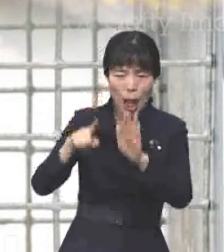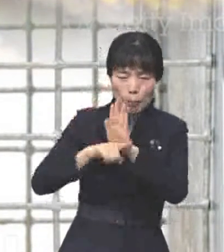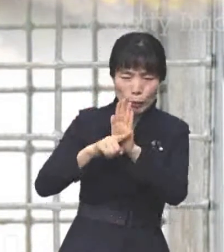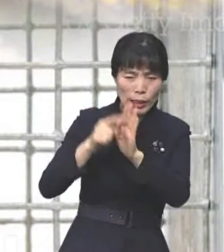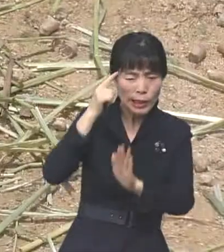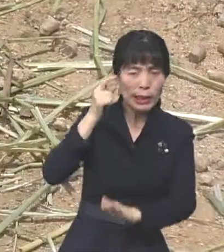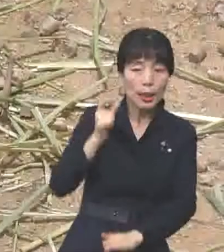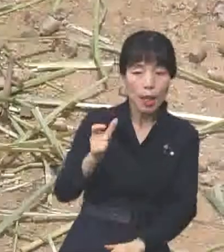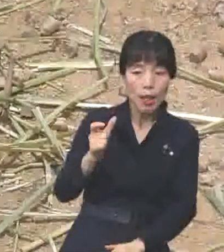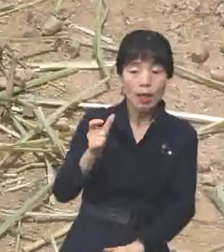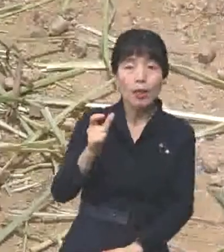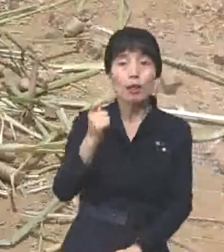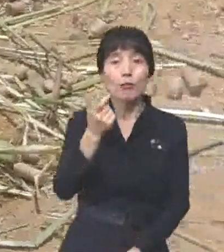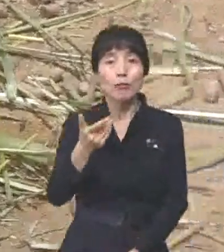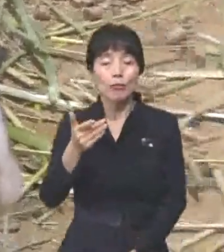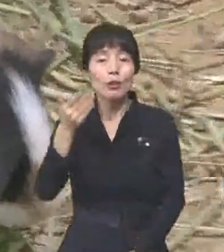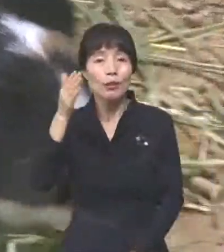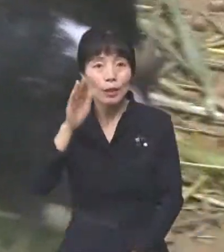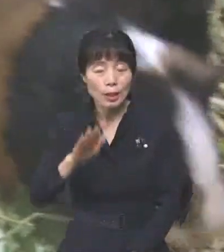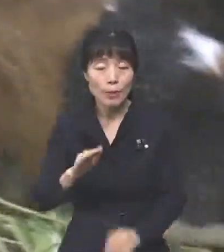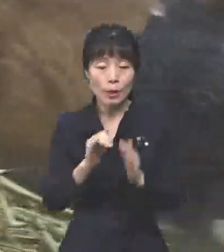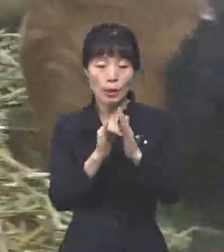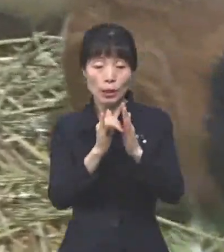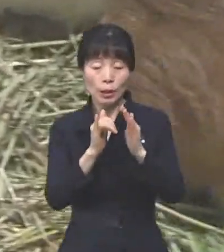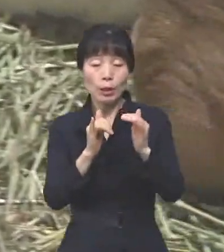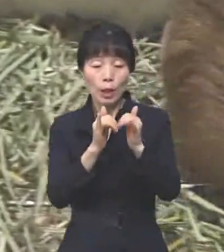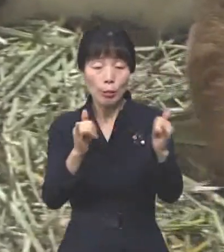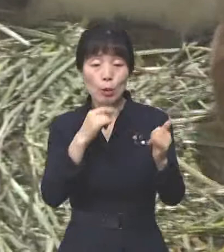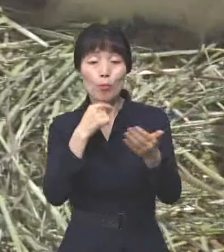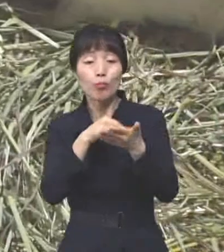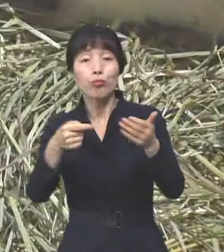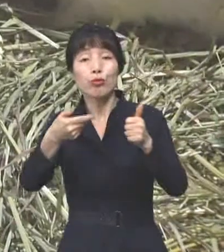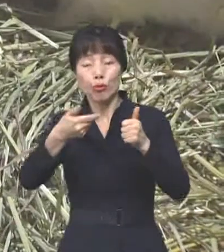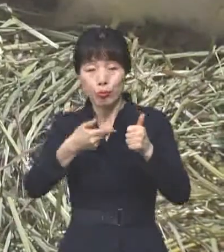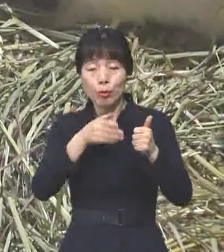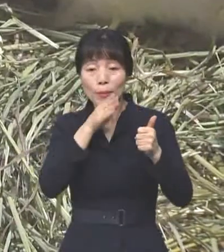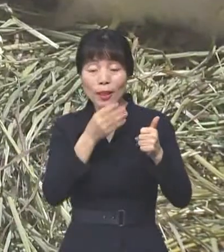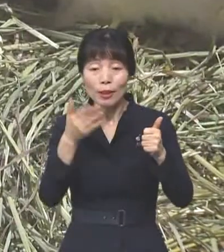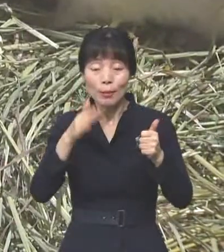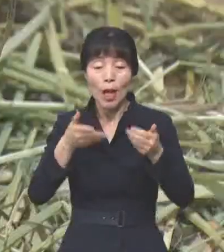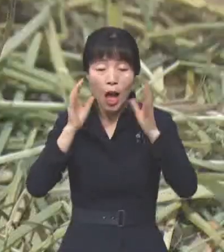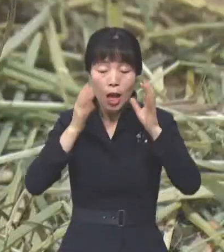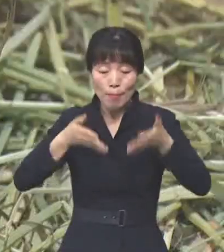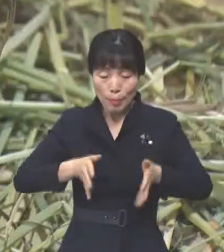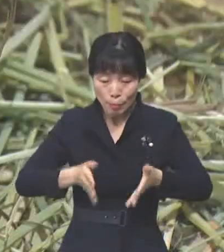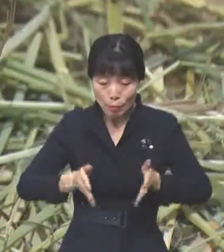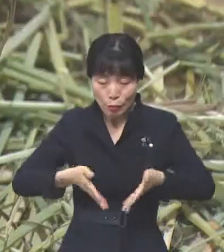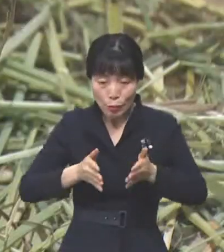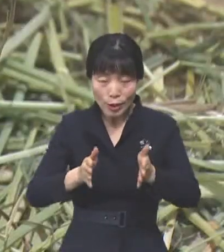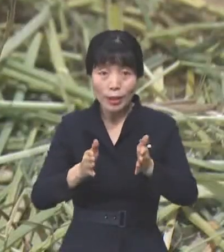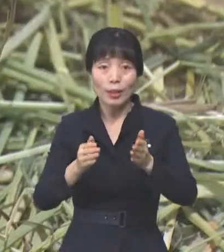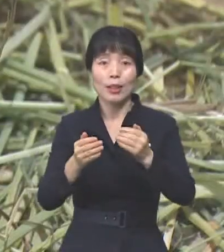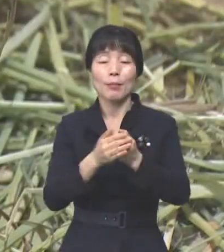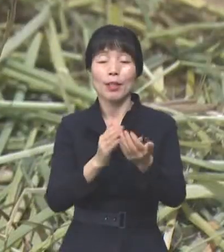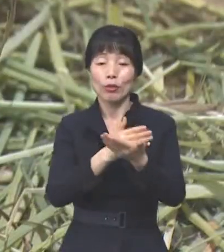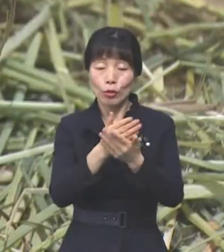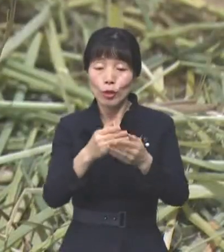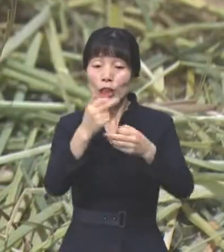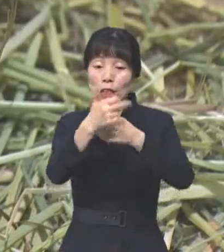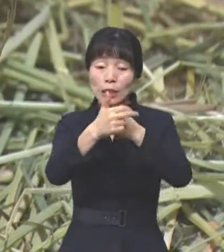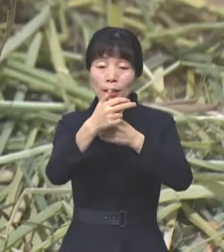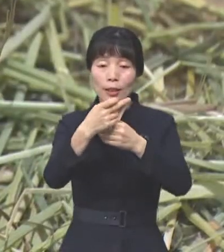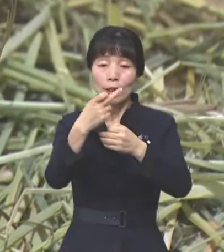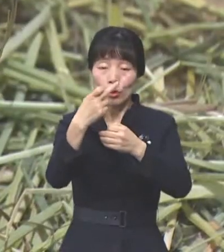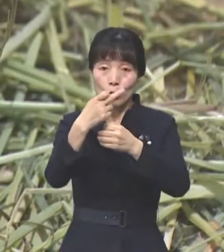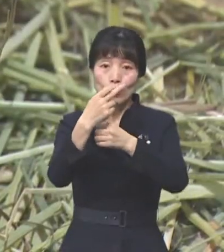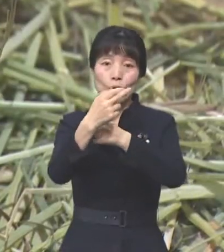강했습니다. 이렇게 인간에겐 해로운 동물이지만 뛰어난 번식력 때문에 12지신으로서 다산과